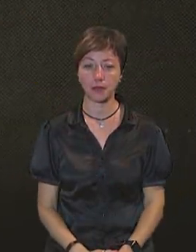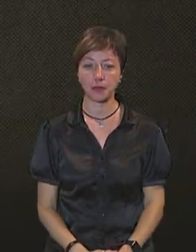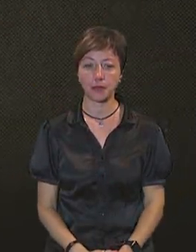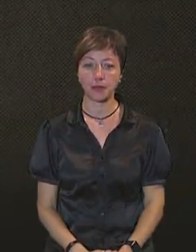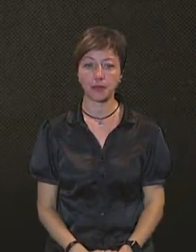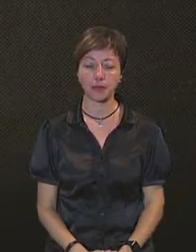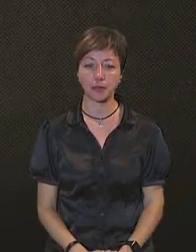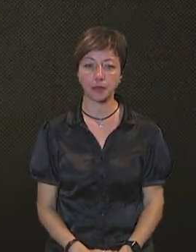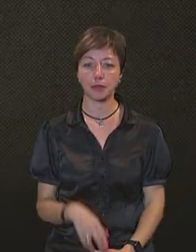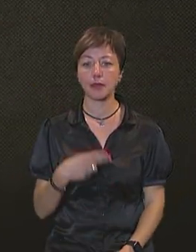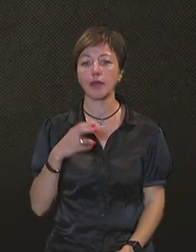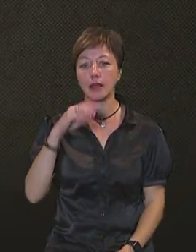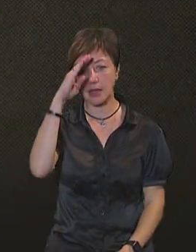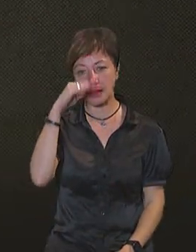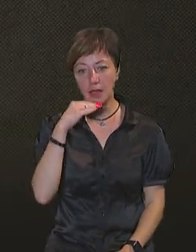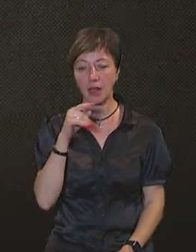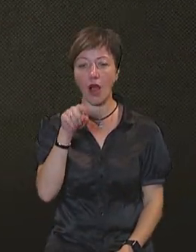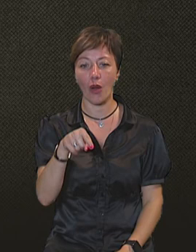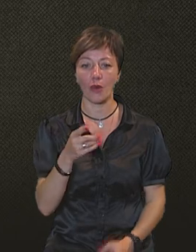Покажу, що десь висіли. Де тато? А он.